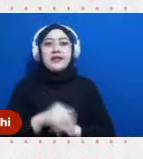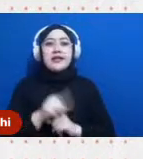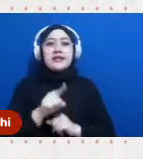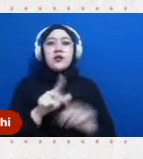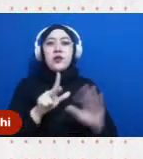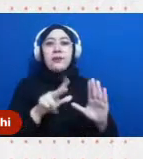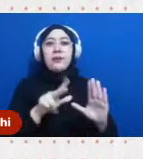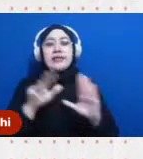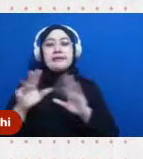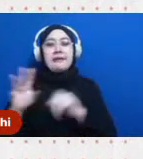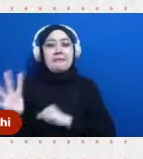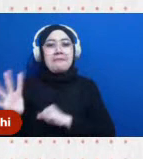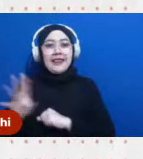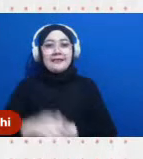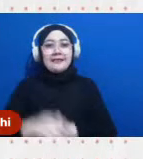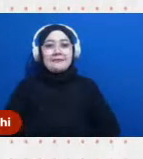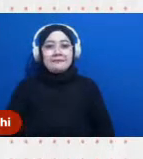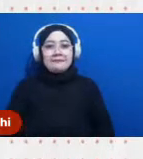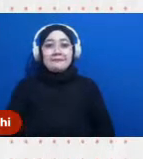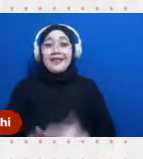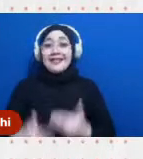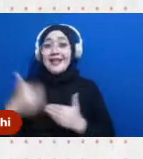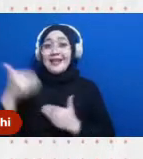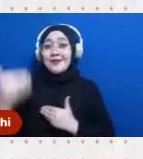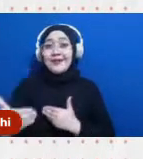1894. Oke, pertanyaan berikutnya.